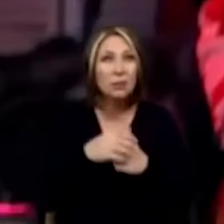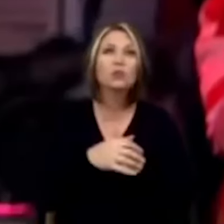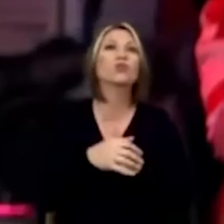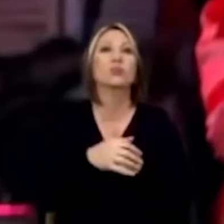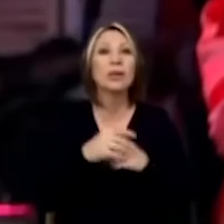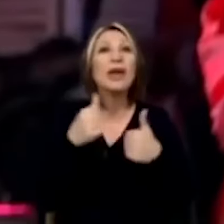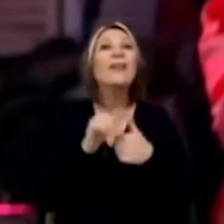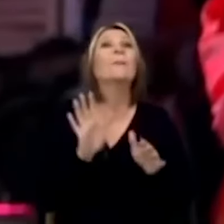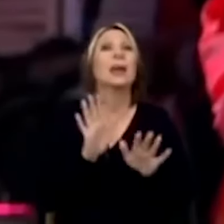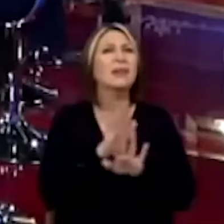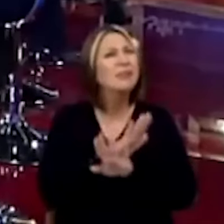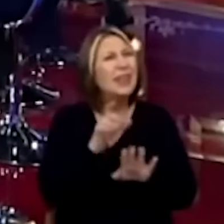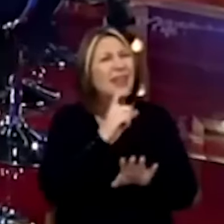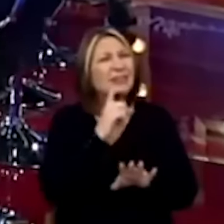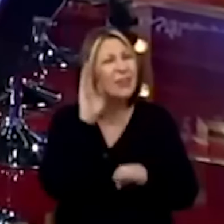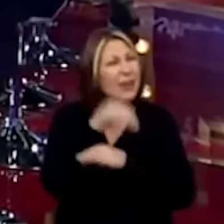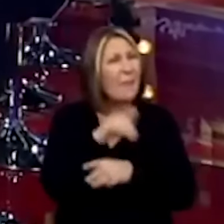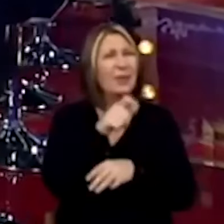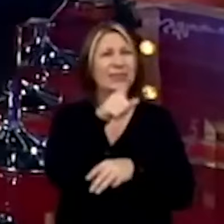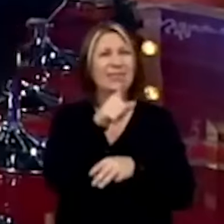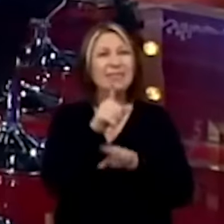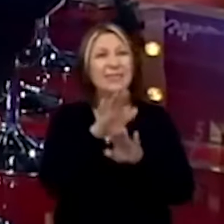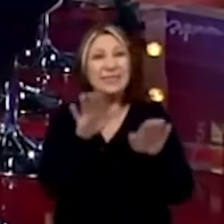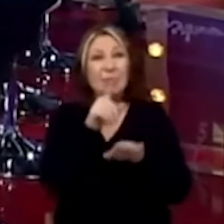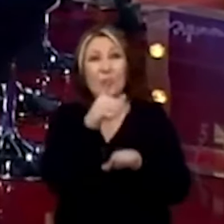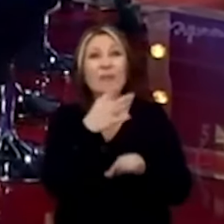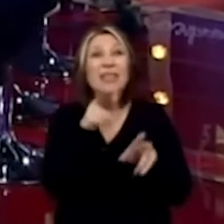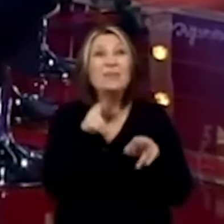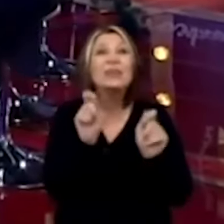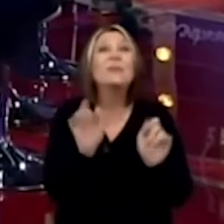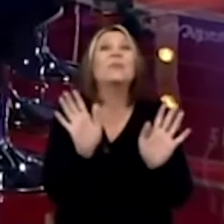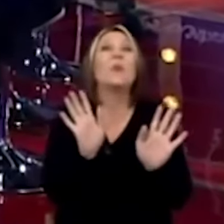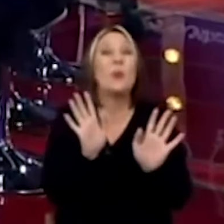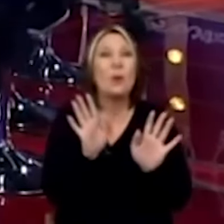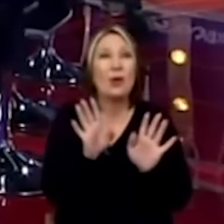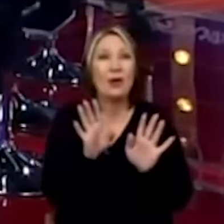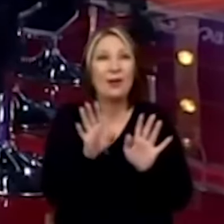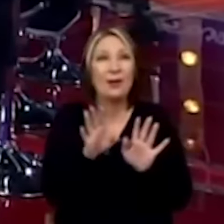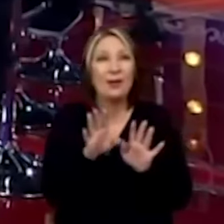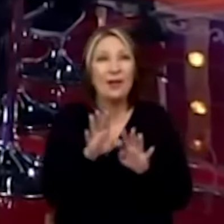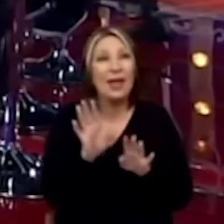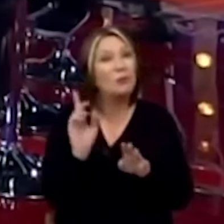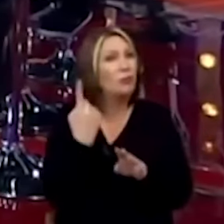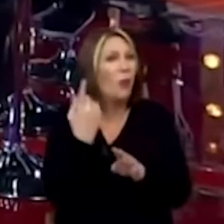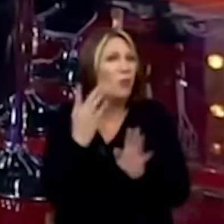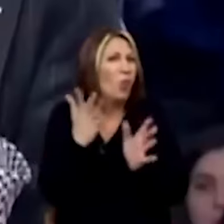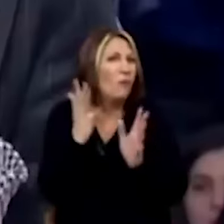Yok canım. Sakın yapma. Tamamen yanlış yapıyorsun. senin bu bildiğin gibi bir şey yapılmıyor. Ya bana ne bileyim enteresan